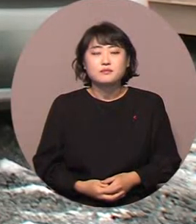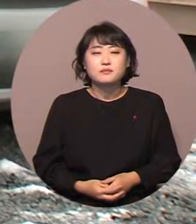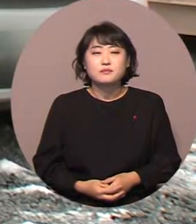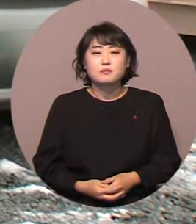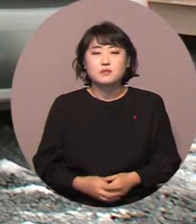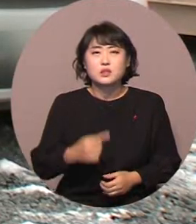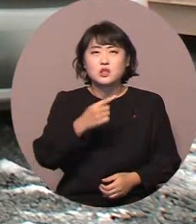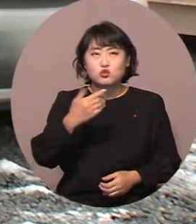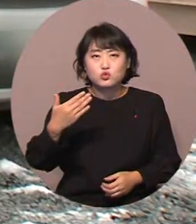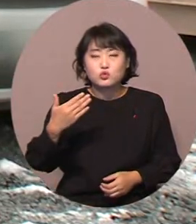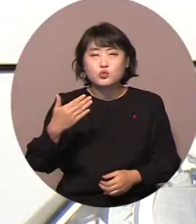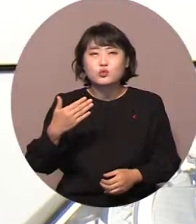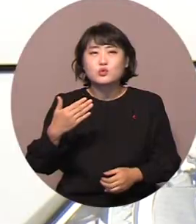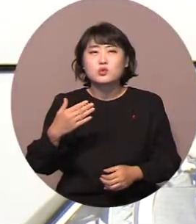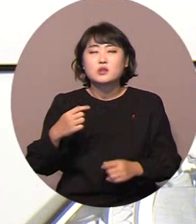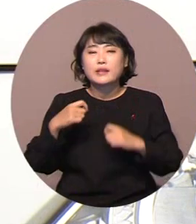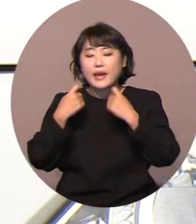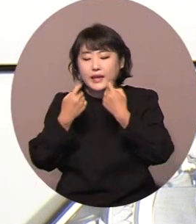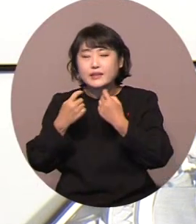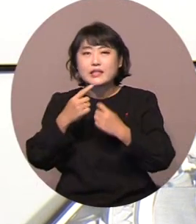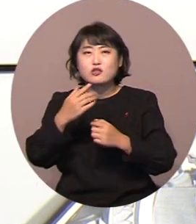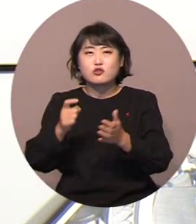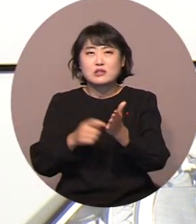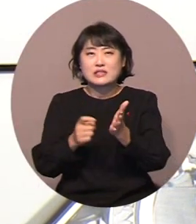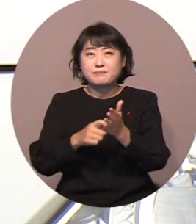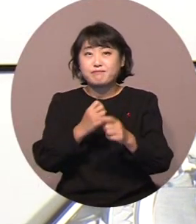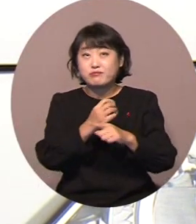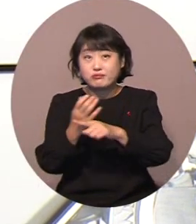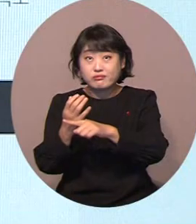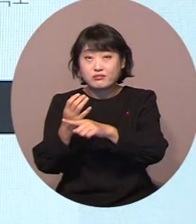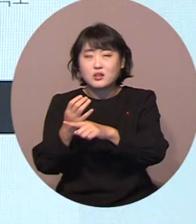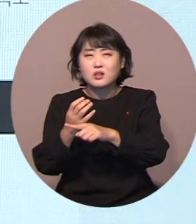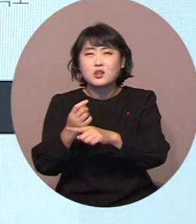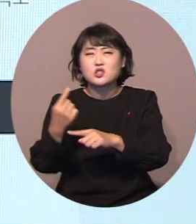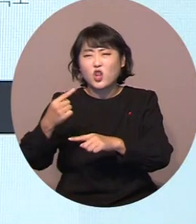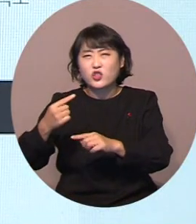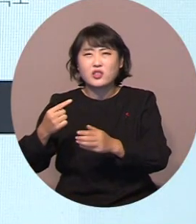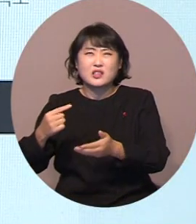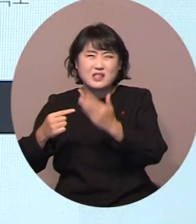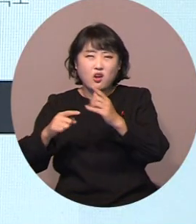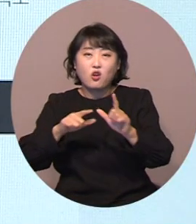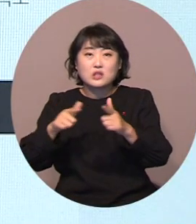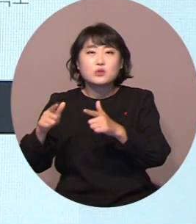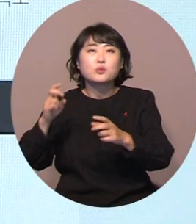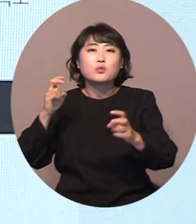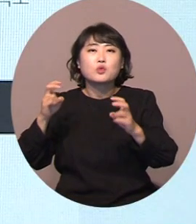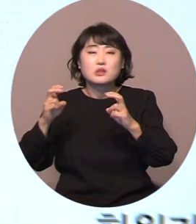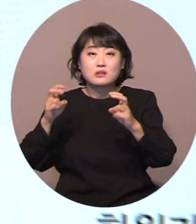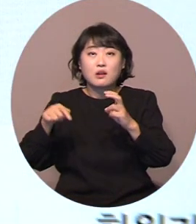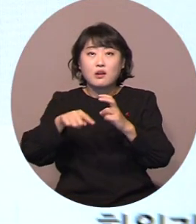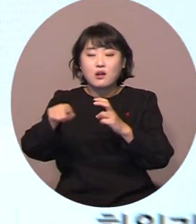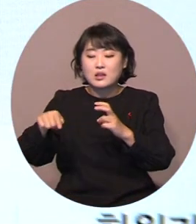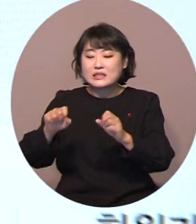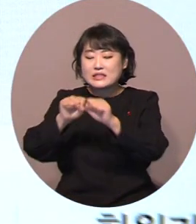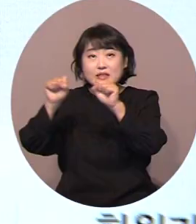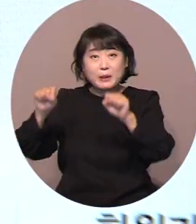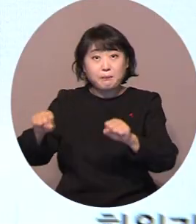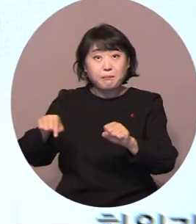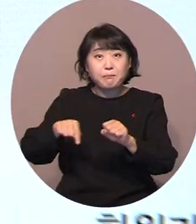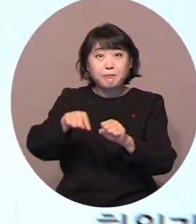119와 사설 등 구급차 운영기관 수천 곳과 구급차량 수천 대가 등록되 있는 구급차 기록 관리